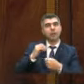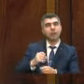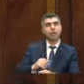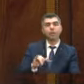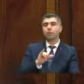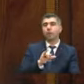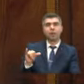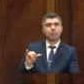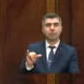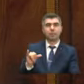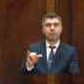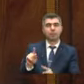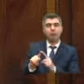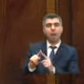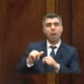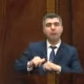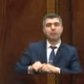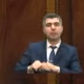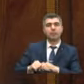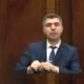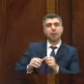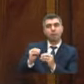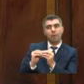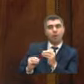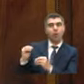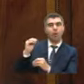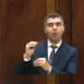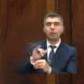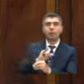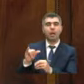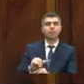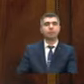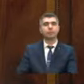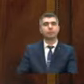سوبر وزير وما يمكنش نسمحوا به هذا السوبر وزير يكون،